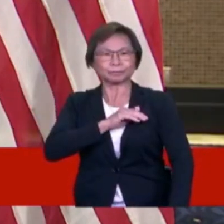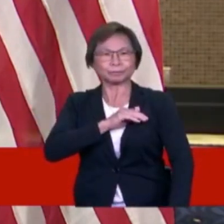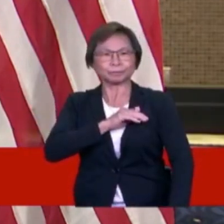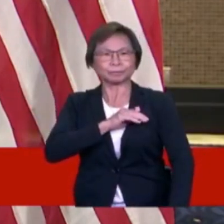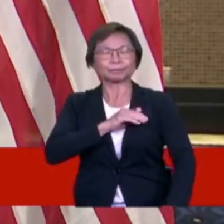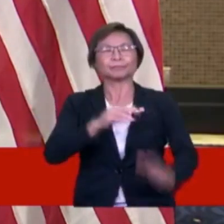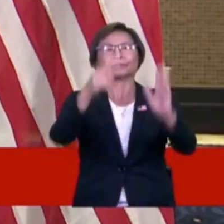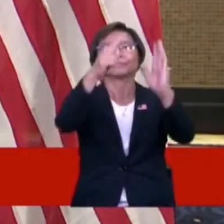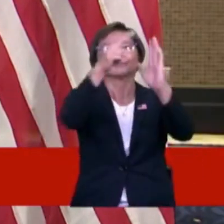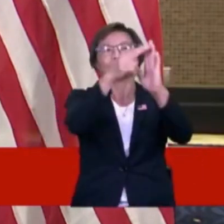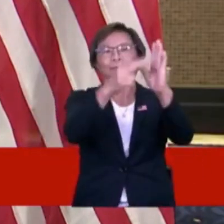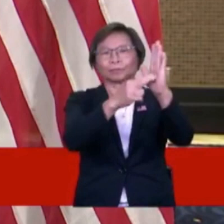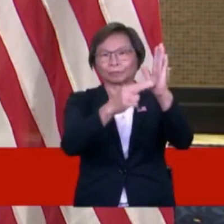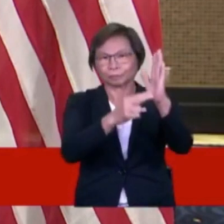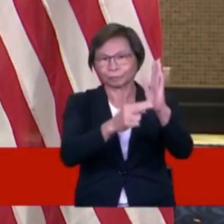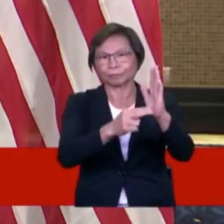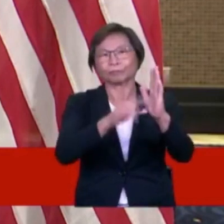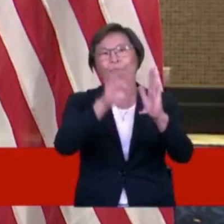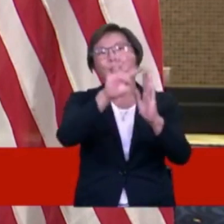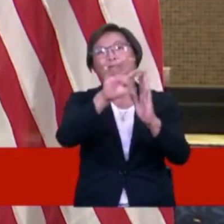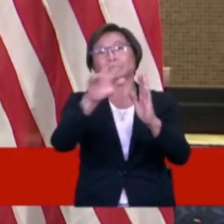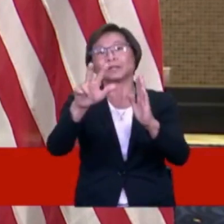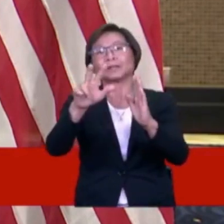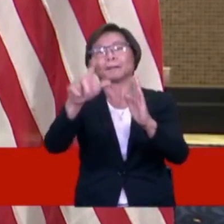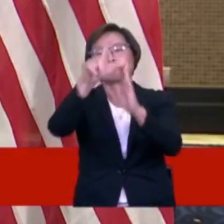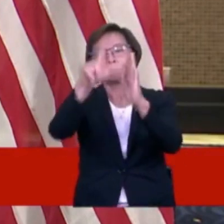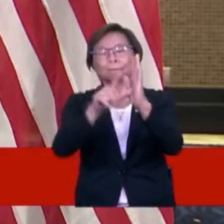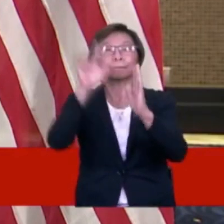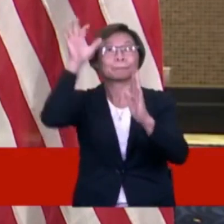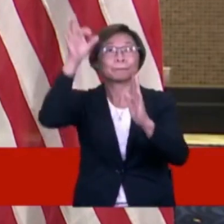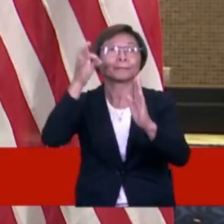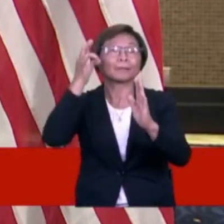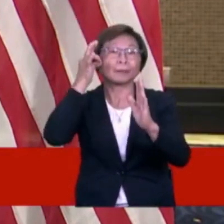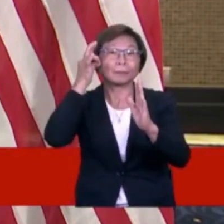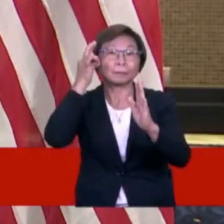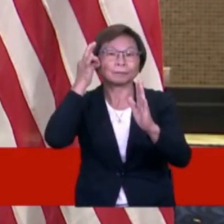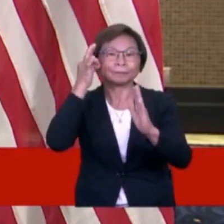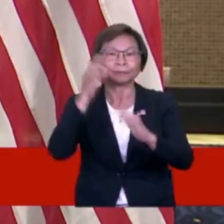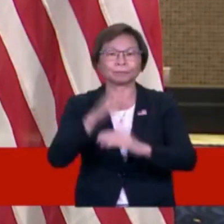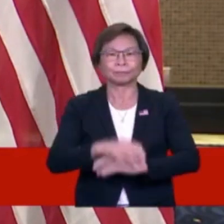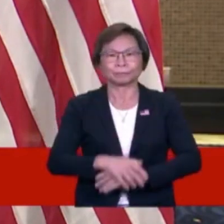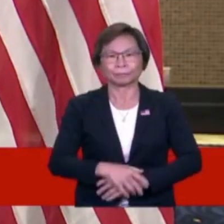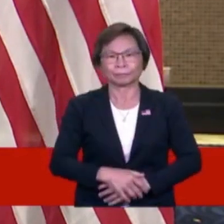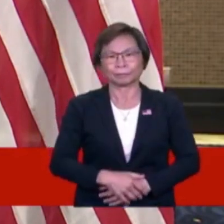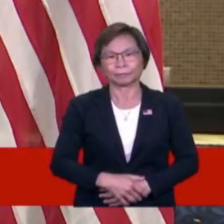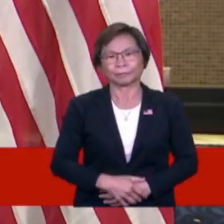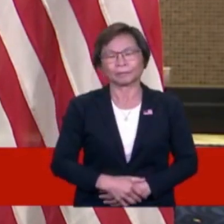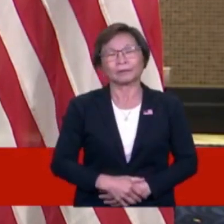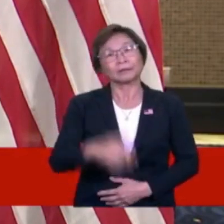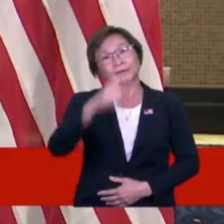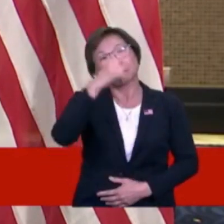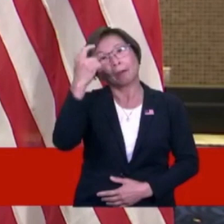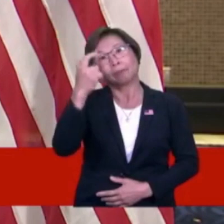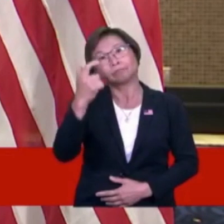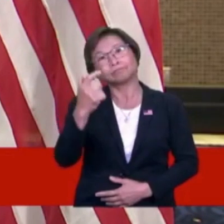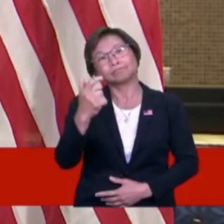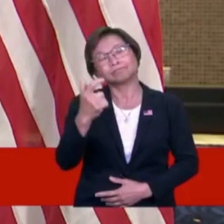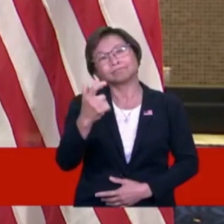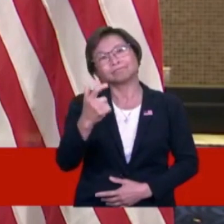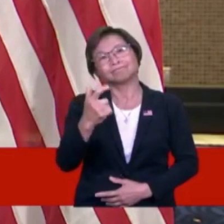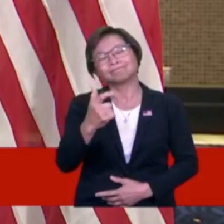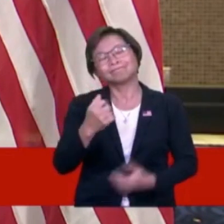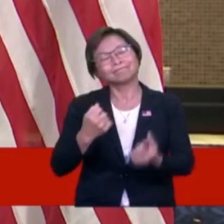pekarya 4340 bagaan persekutuan disebabkan Saya telah kehilangan